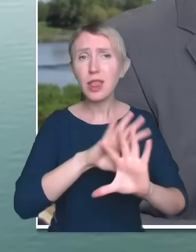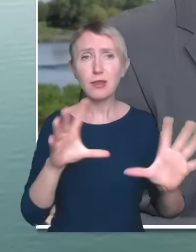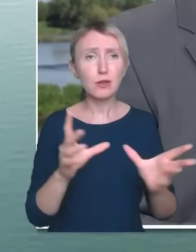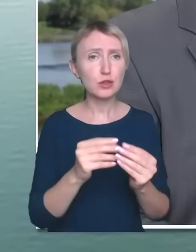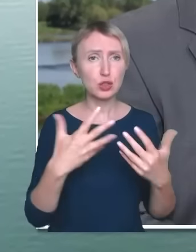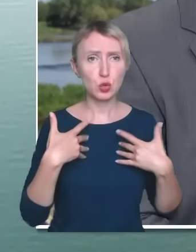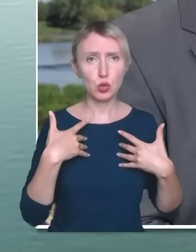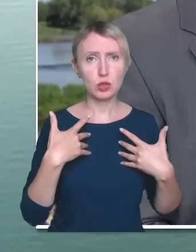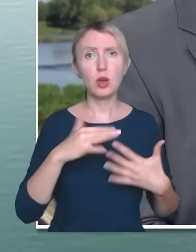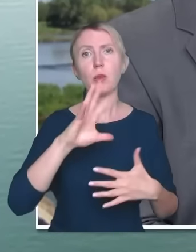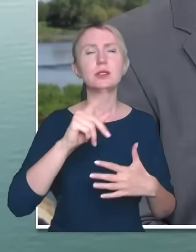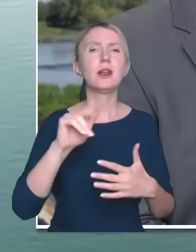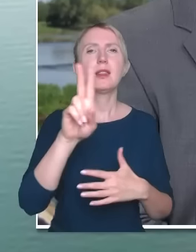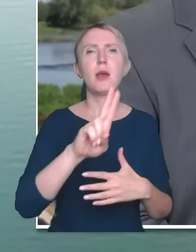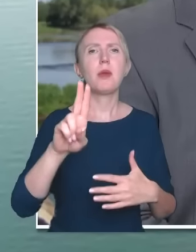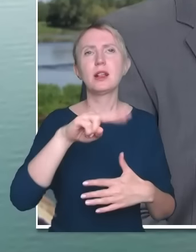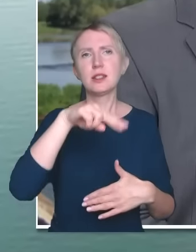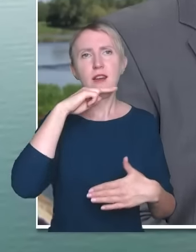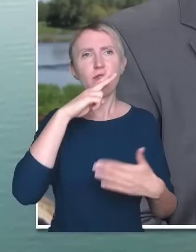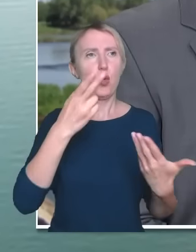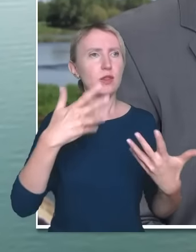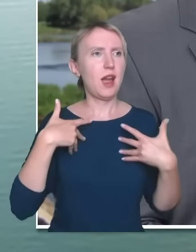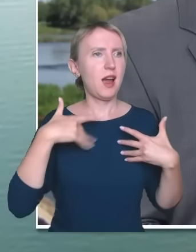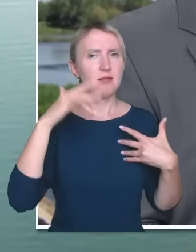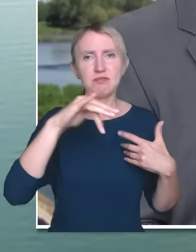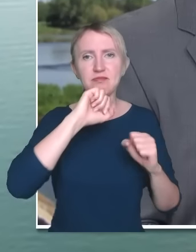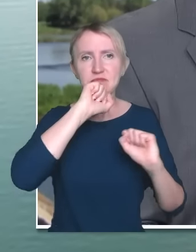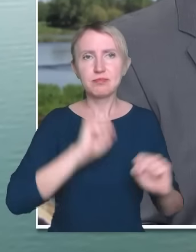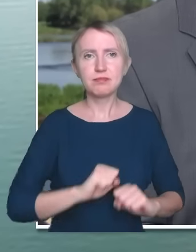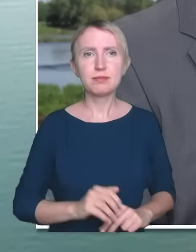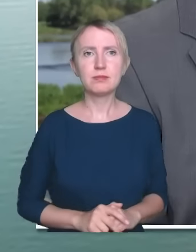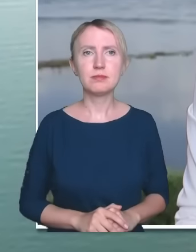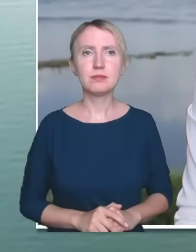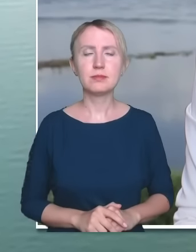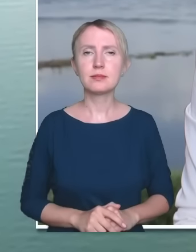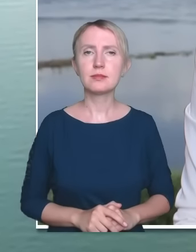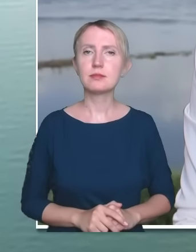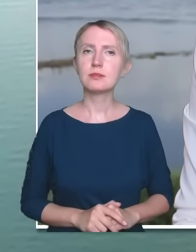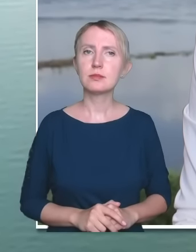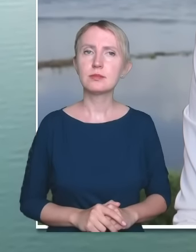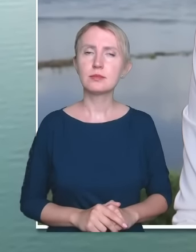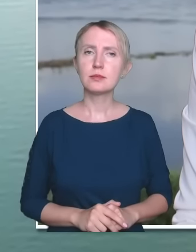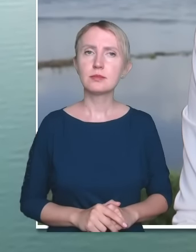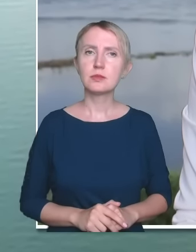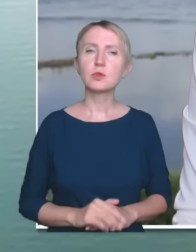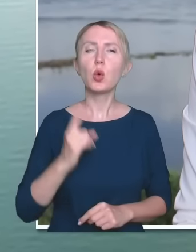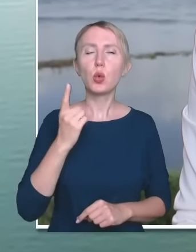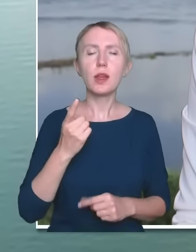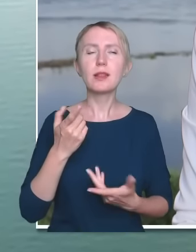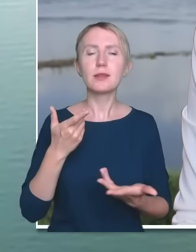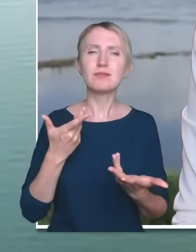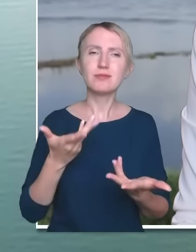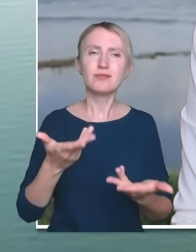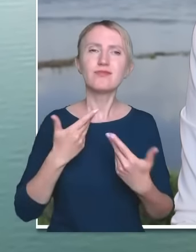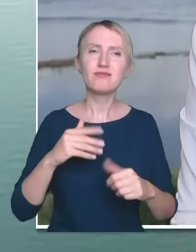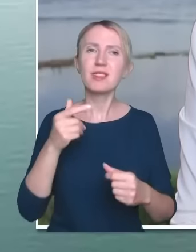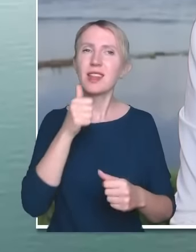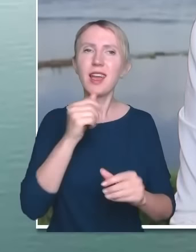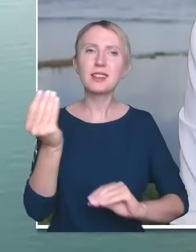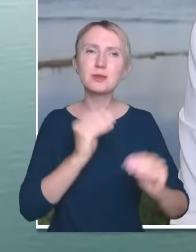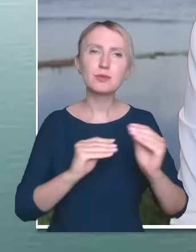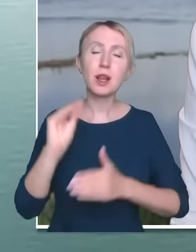mieli piękną niebieską wodę, tylko kompletnie martwą. To był jeden z wniosków właśnie naszego eksperymentu